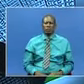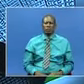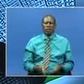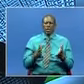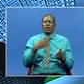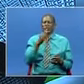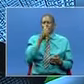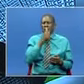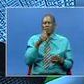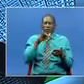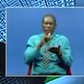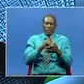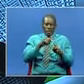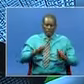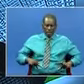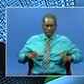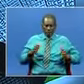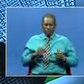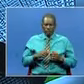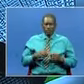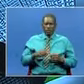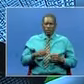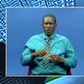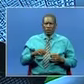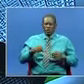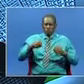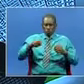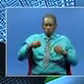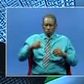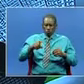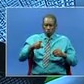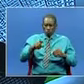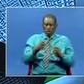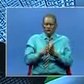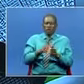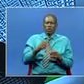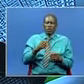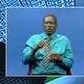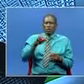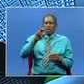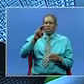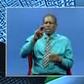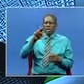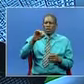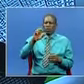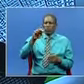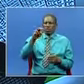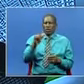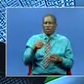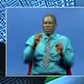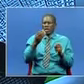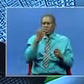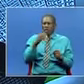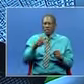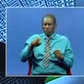Sasa nakuibia siri kwamba katika maisha nyuni na mchwa huwa wanataniana. Nyuni anaweza kumula mchwa wakati wowote